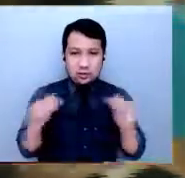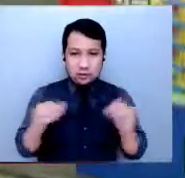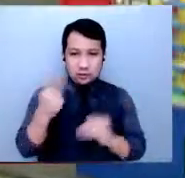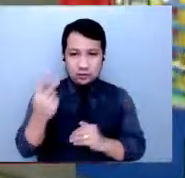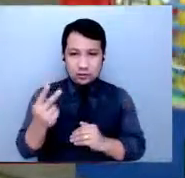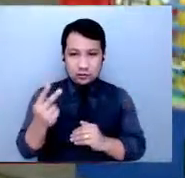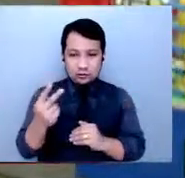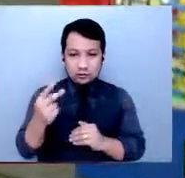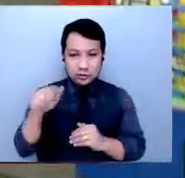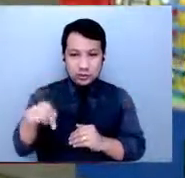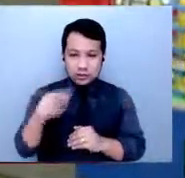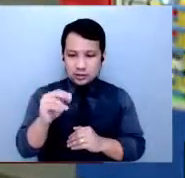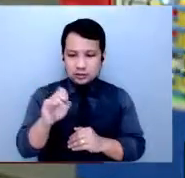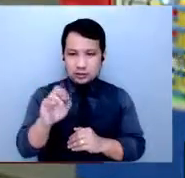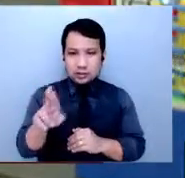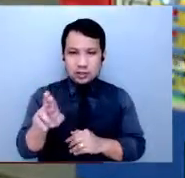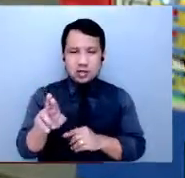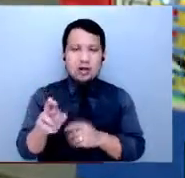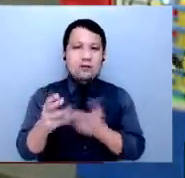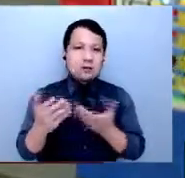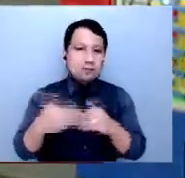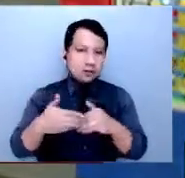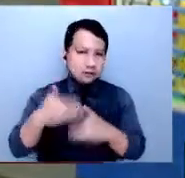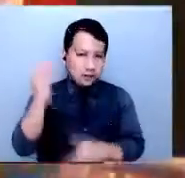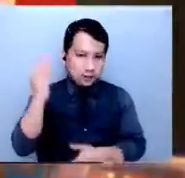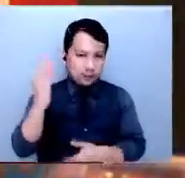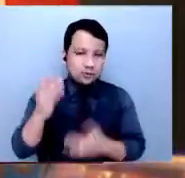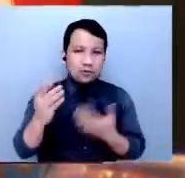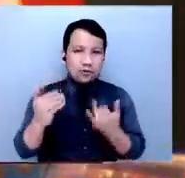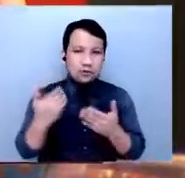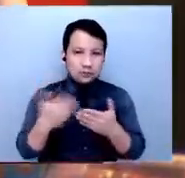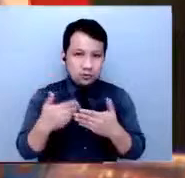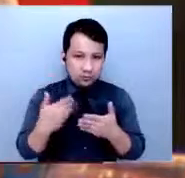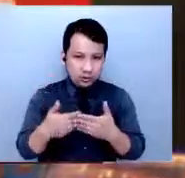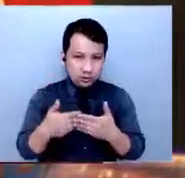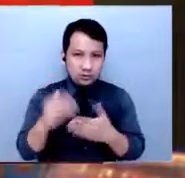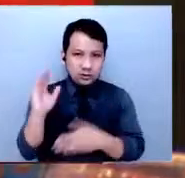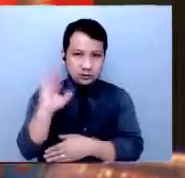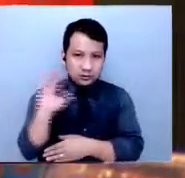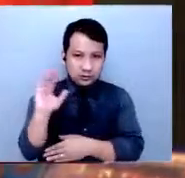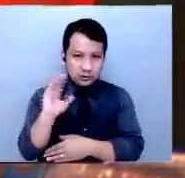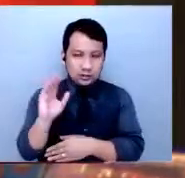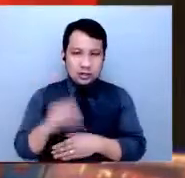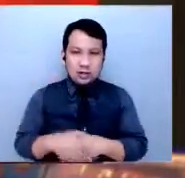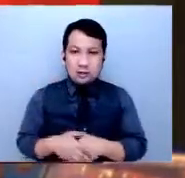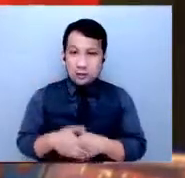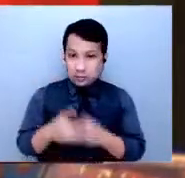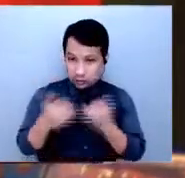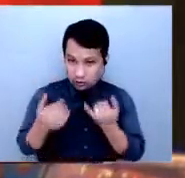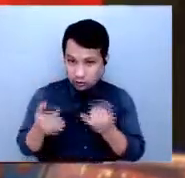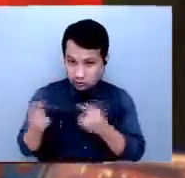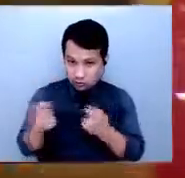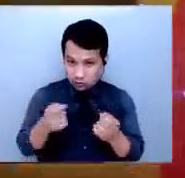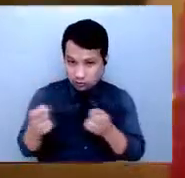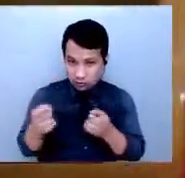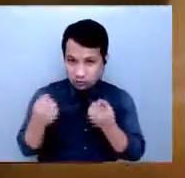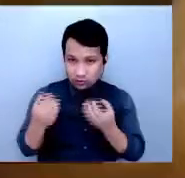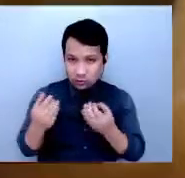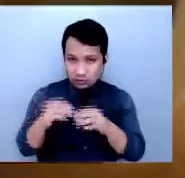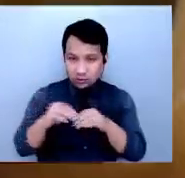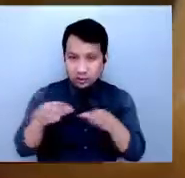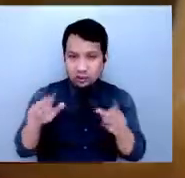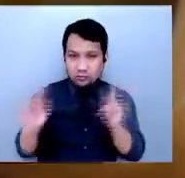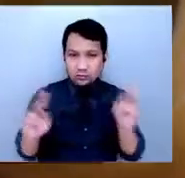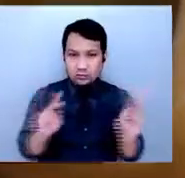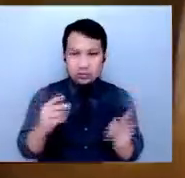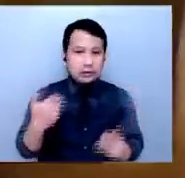NCR. Siguradong tataas pa raw ito habang papalapit ang Pasko. Kaya para makontrol ang dami ng tao, hindi na muna